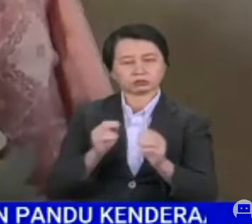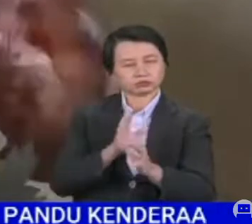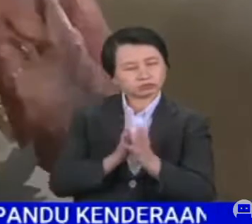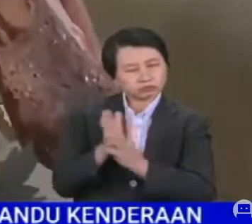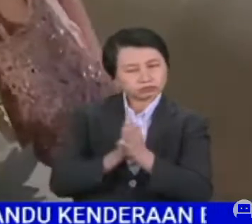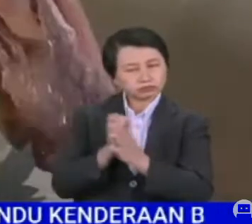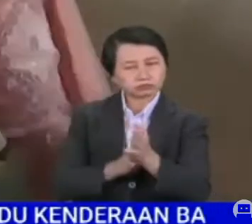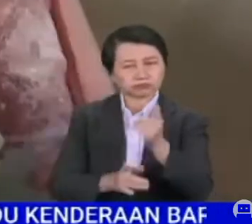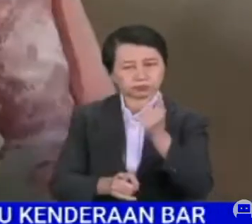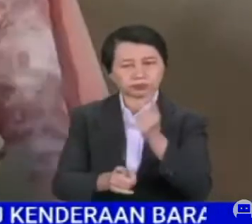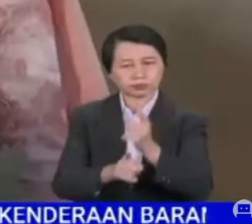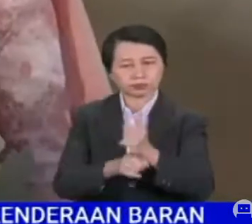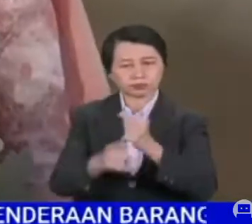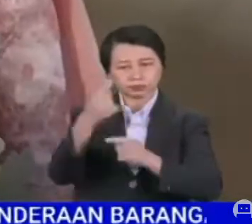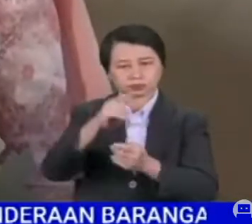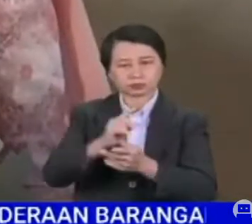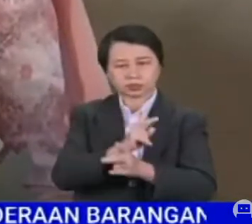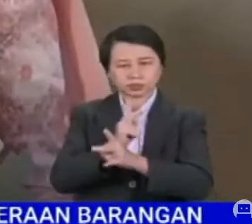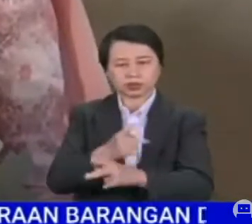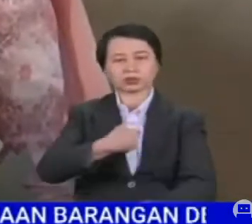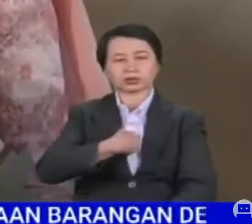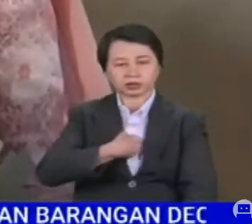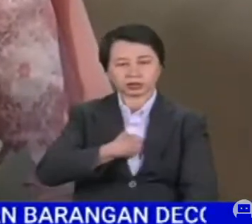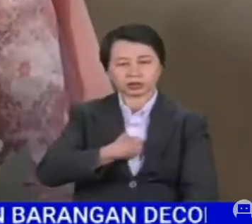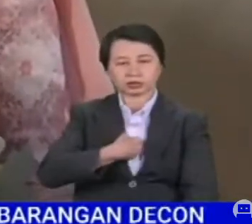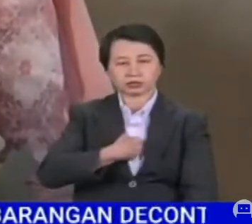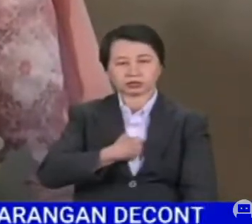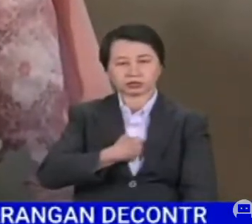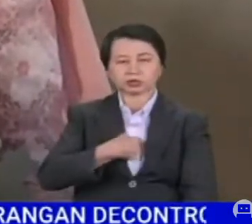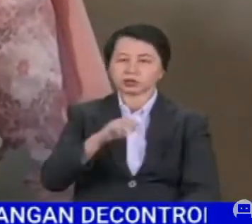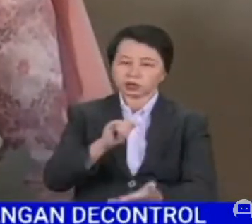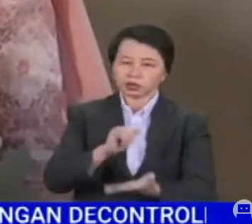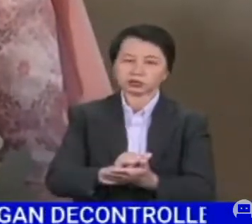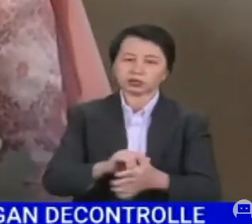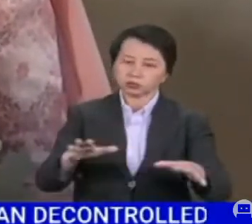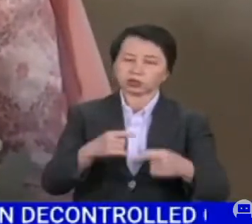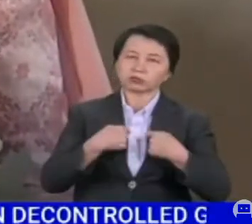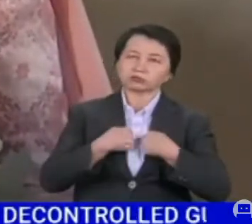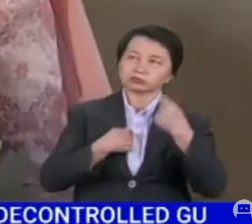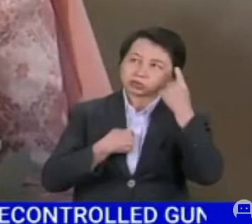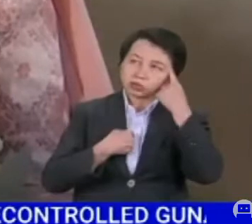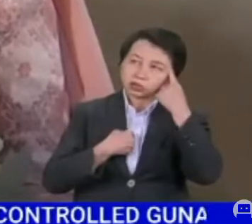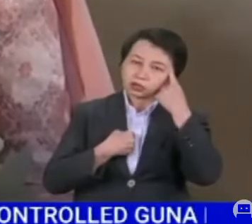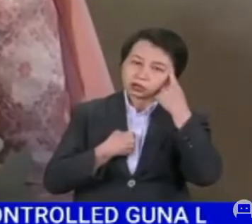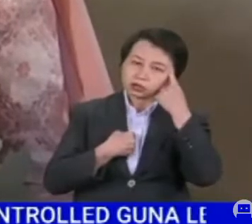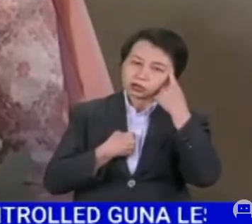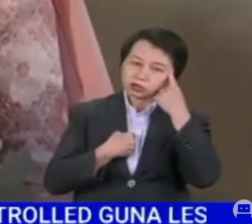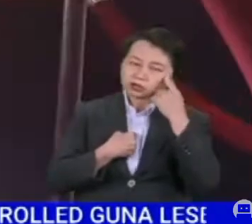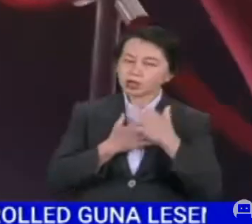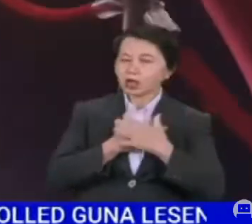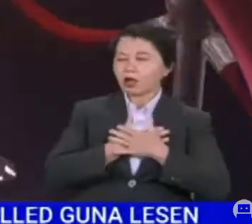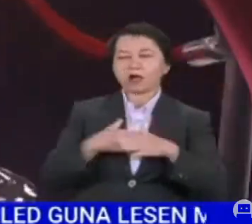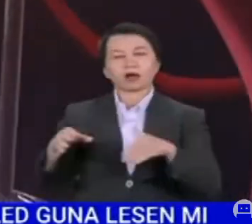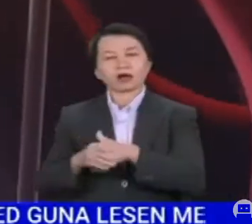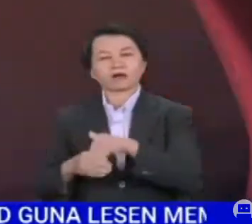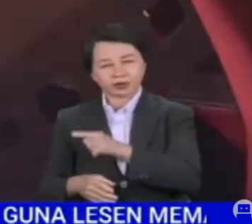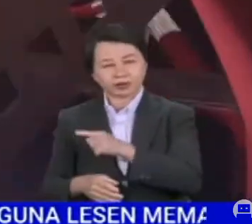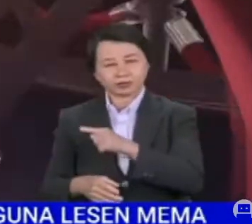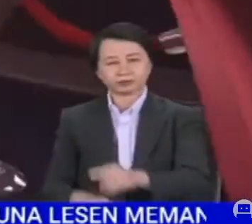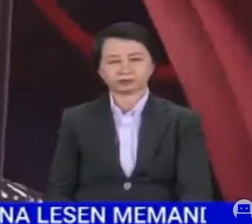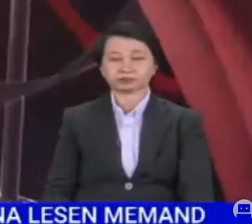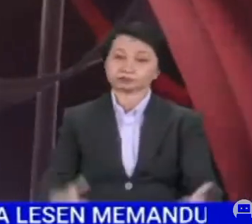sungguh-sungguh untuk menjaga saya. Itu yang membuatkan saya tersentuh. Perkongsian itu